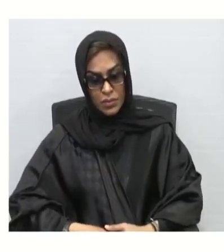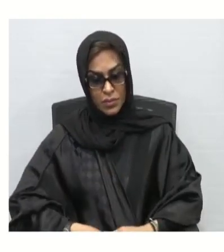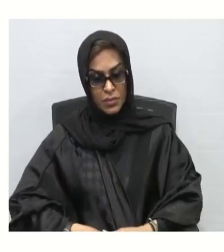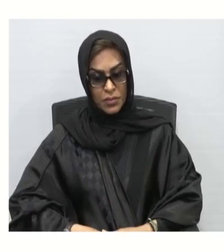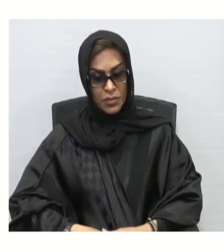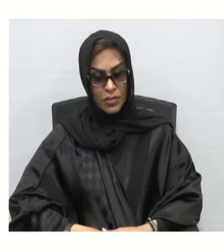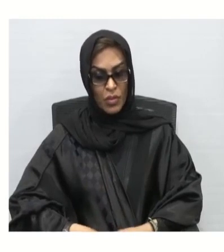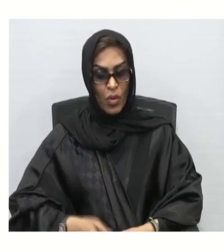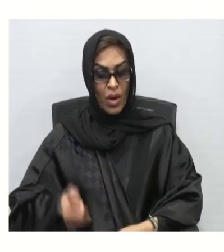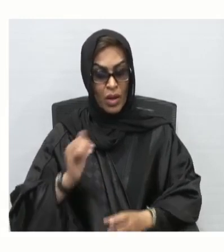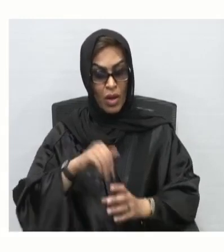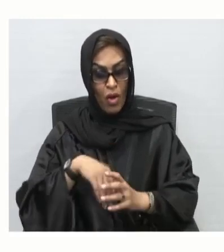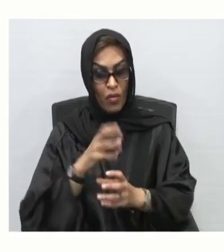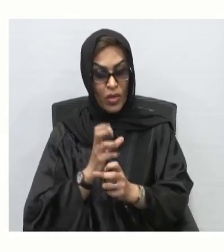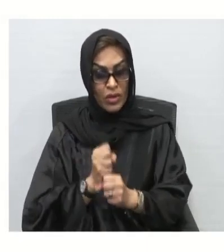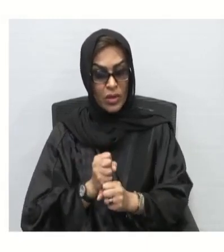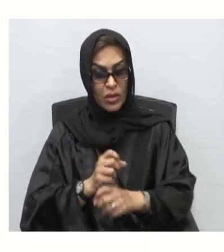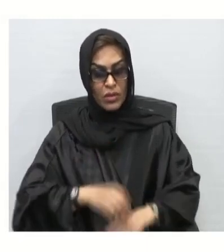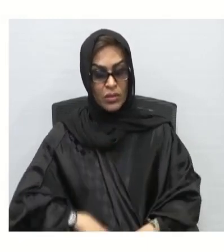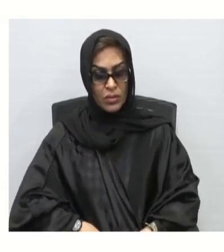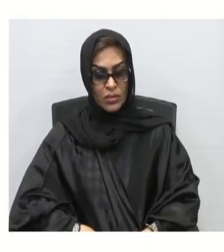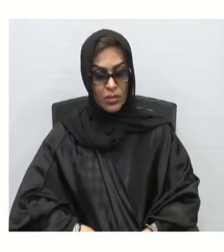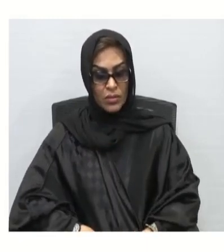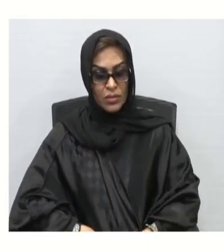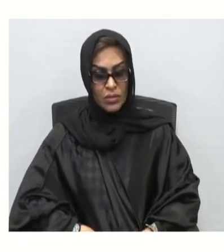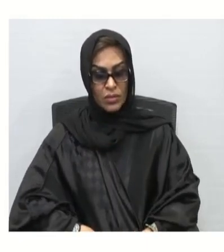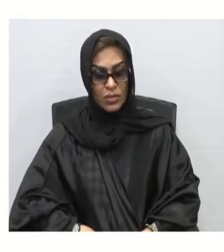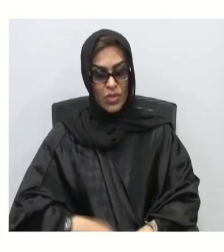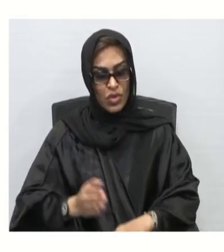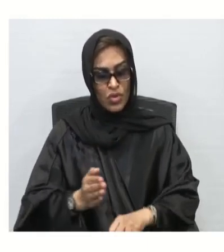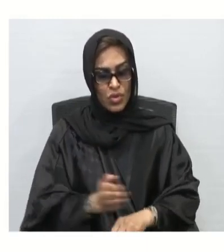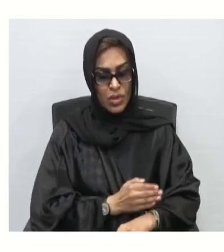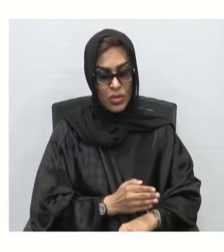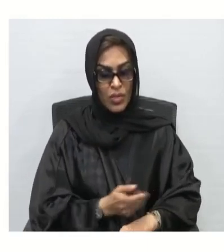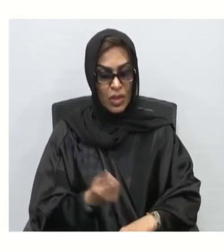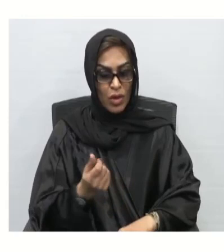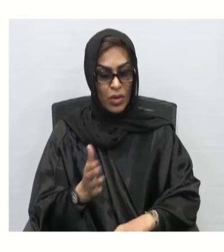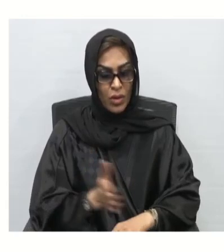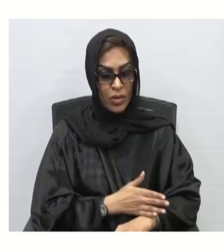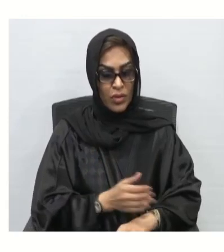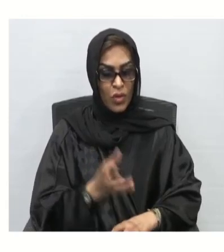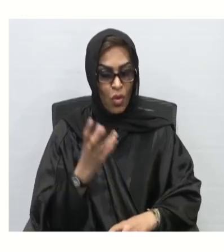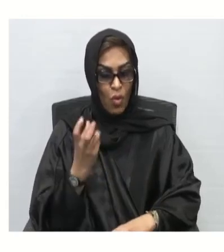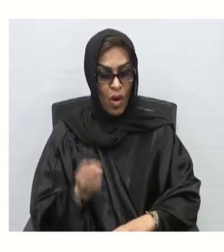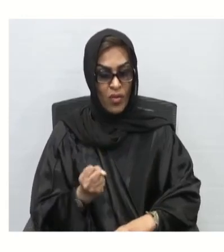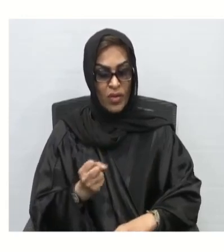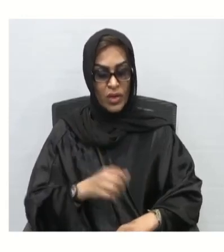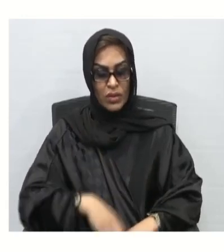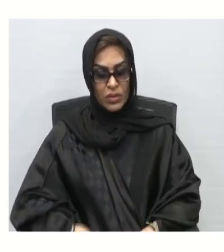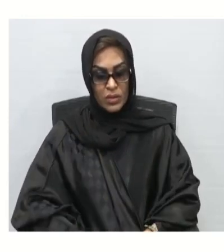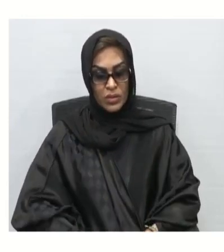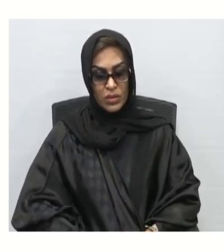ما هو الادخار ممتاز هو اقتطاع جزء من الدخل وحفظه دون